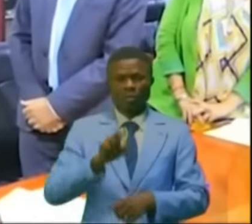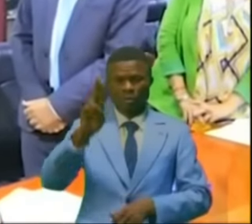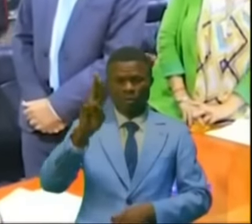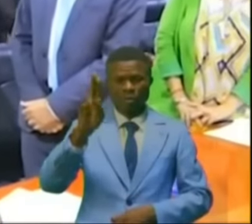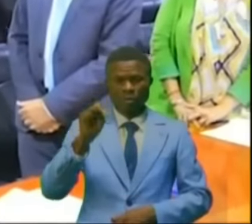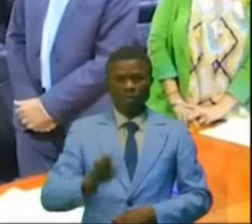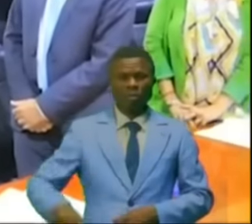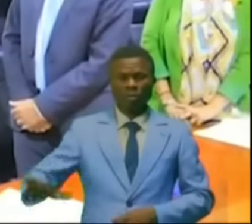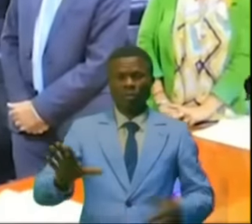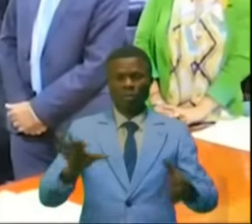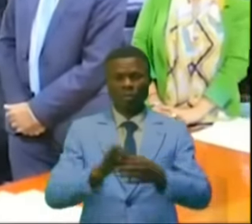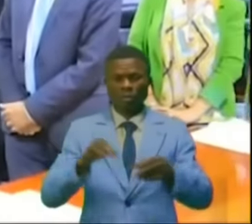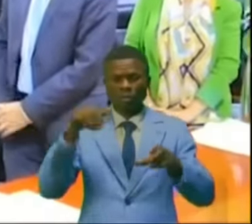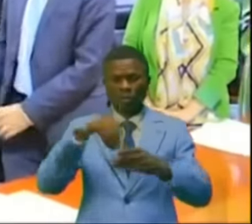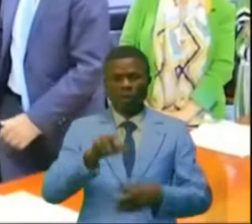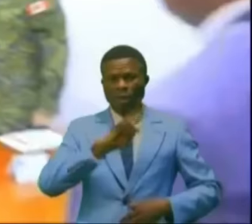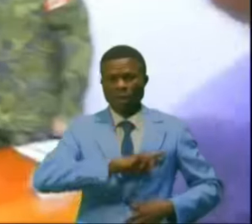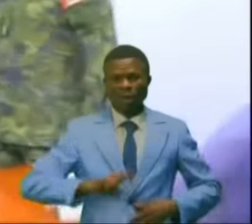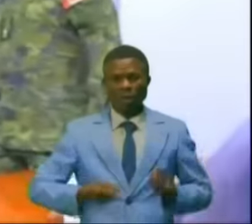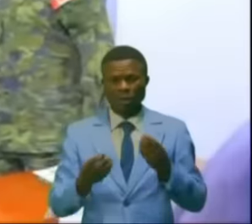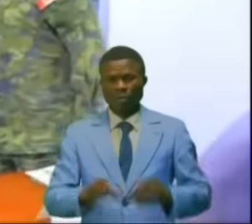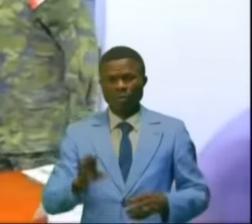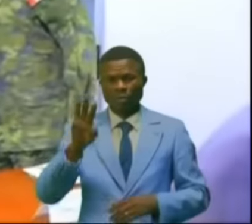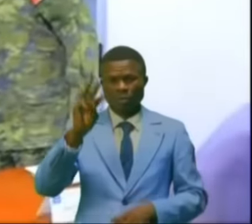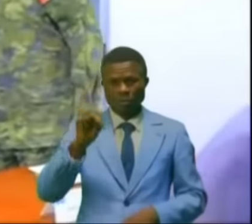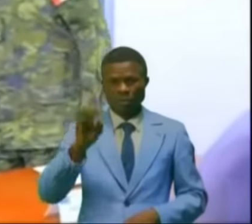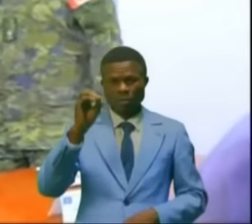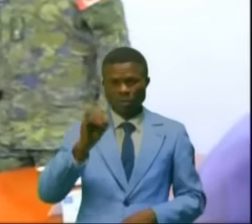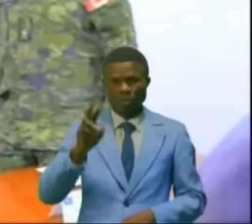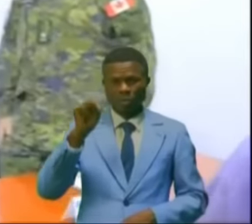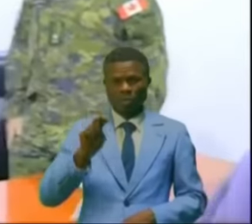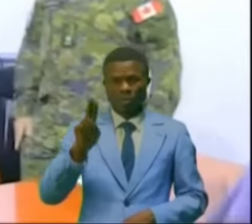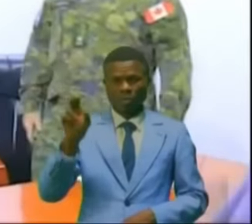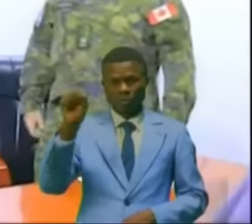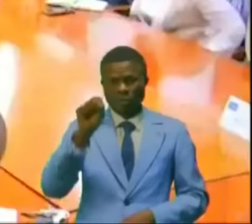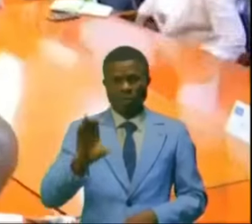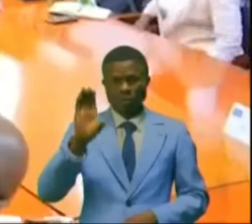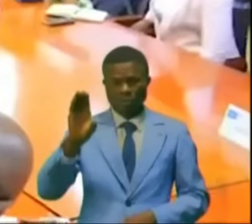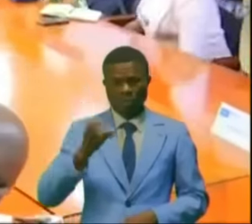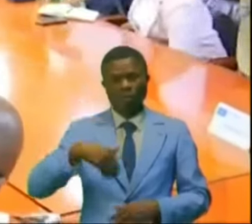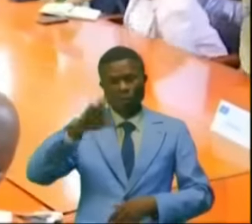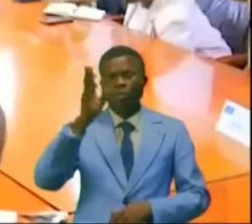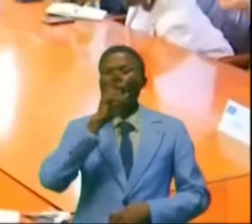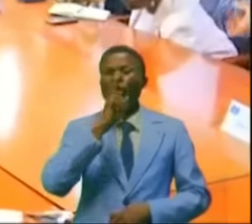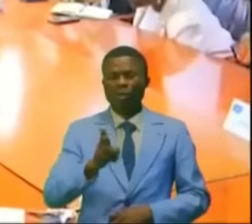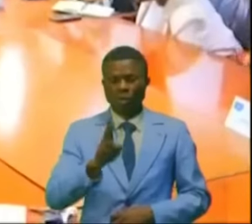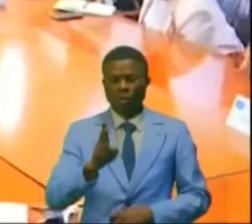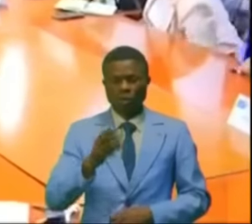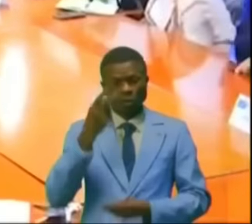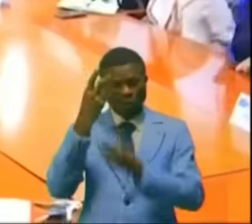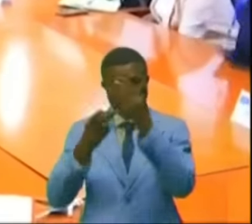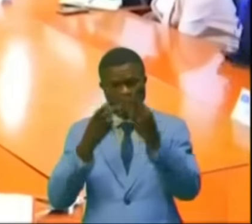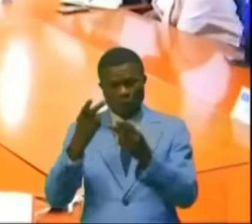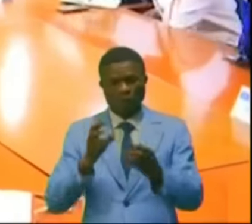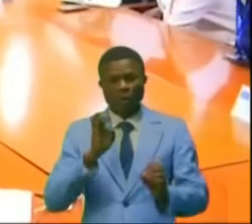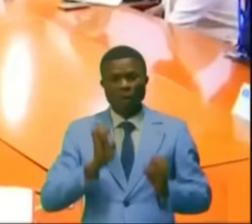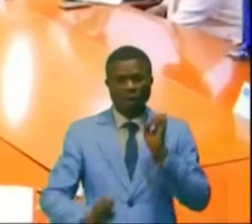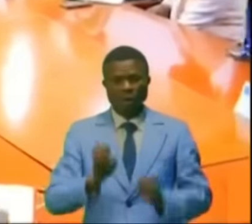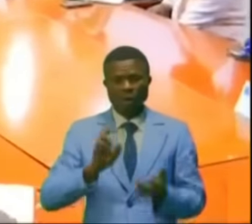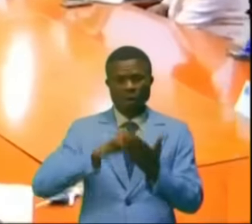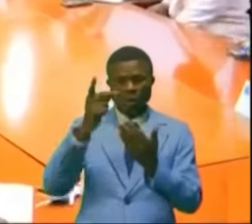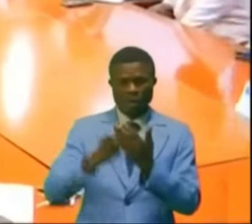République démocratique du Congo. La MONUSCO plie bagage, c'est effectif. Un tour d'horizon pour évaluer ces